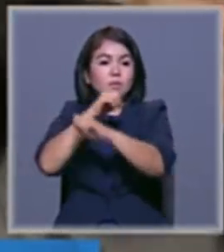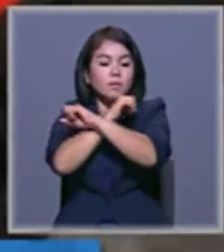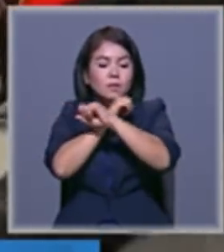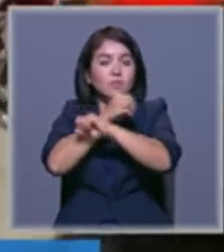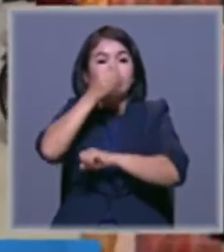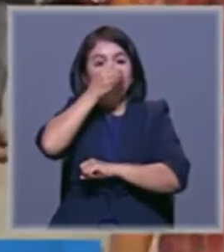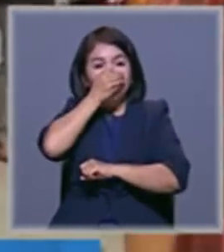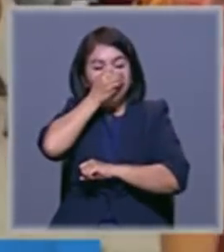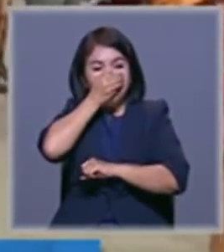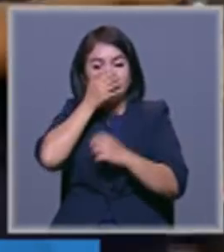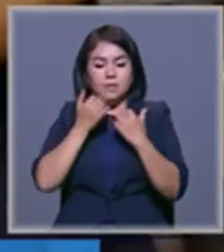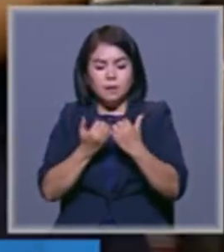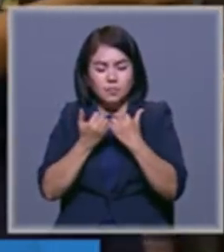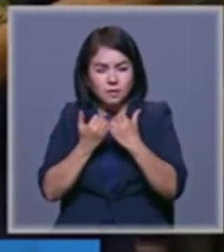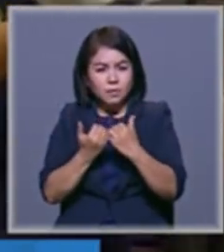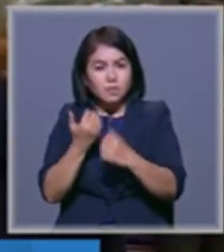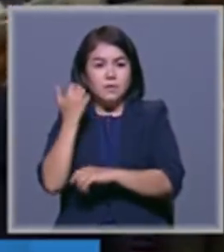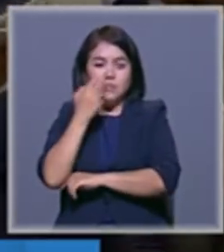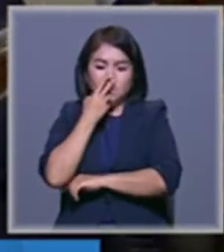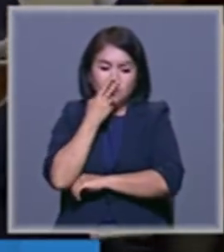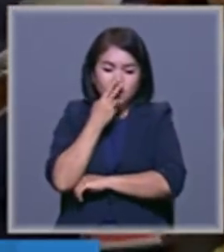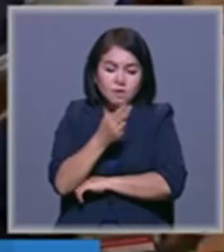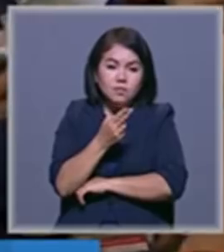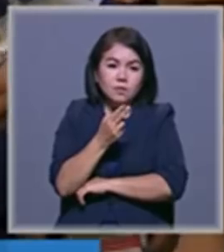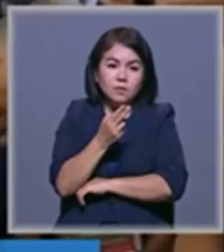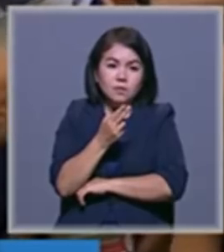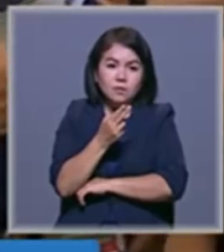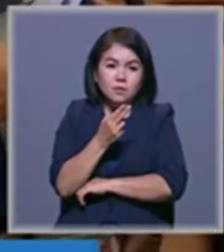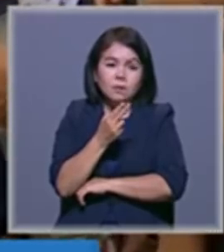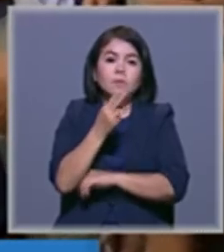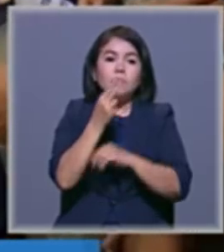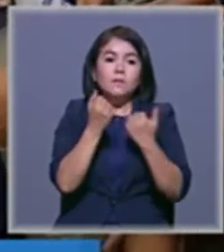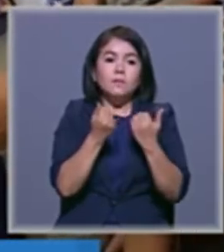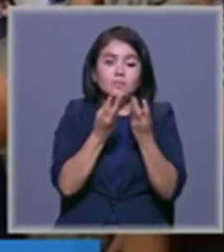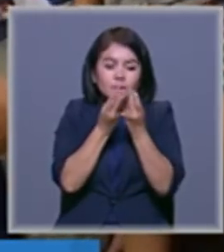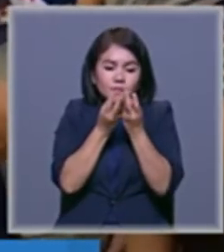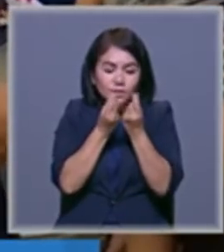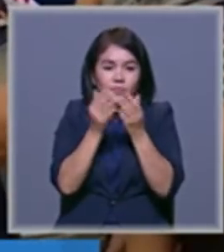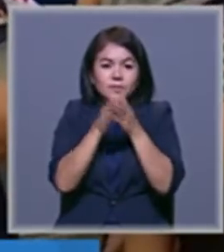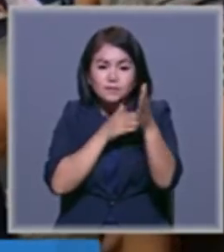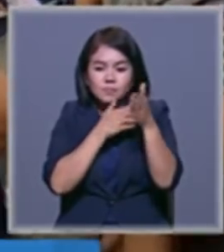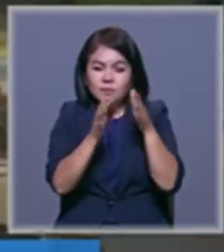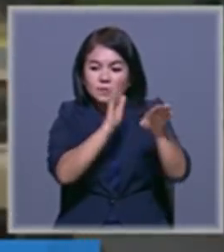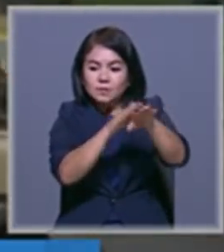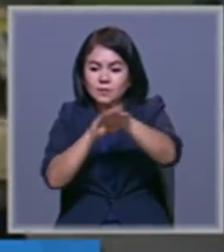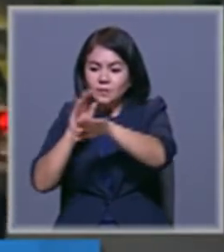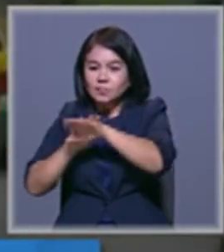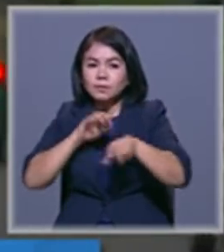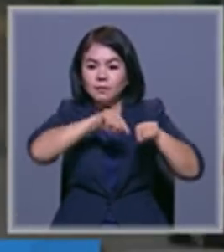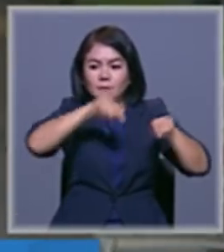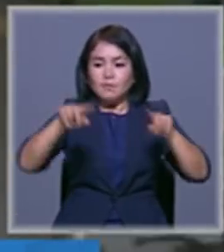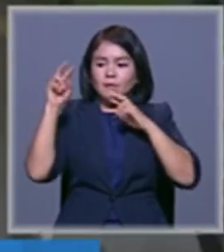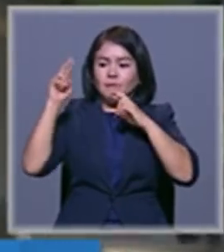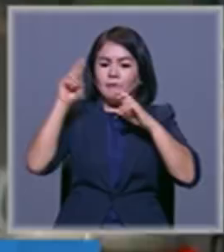จะกังวลใจก็คือว่าพอเรามาดูเรื่องของสีหรือว่าตัวเลขมันก็จะกลายเป็นว่าทุกจุดอันตรายหม